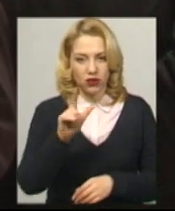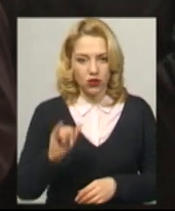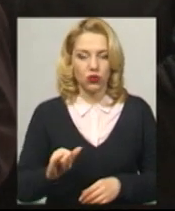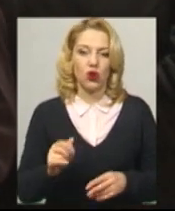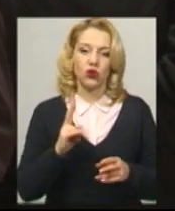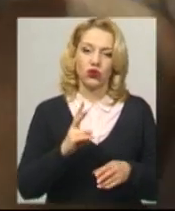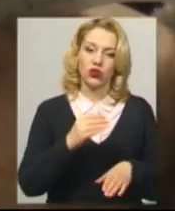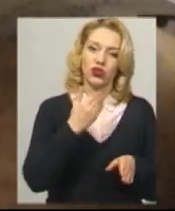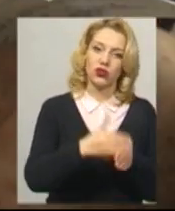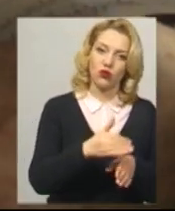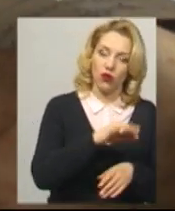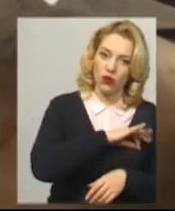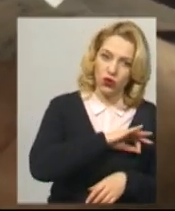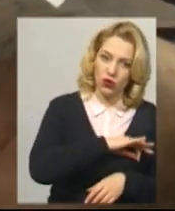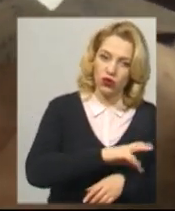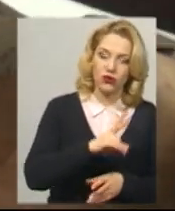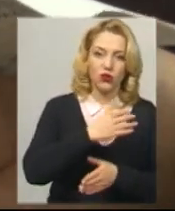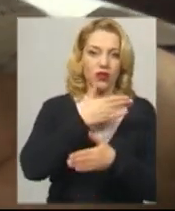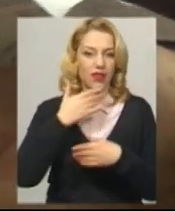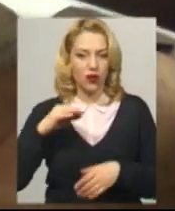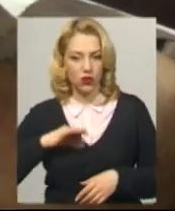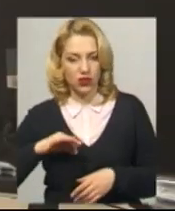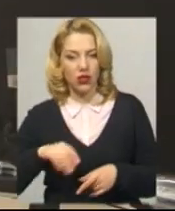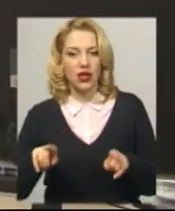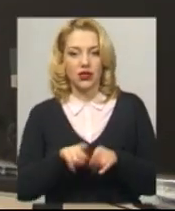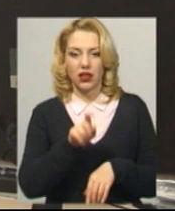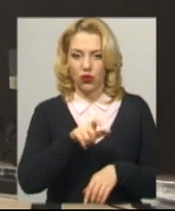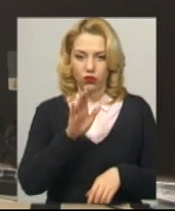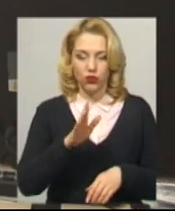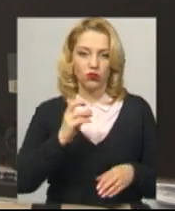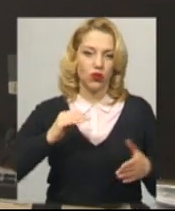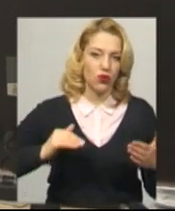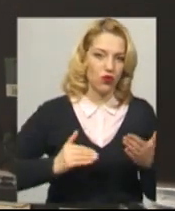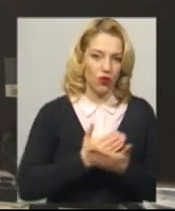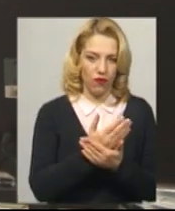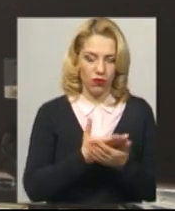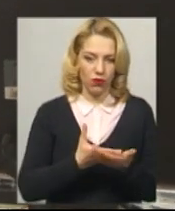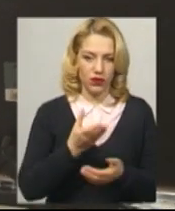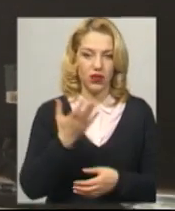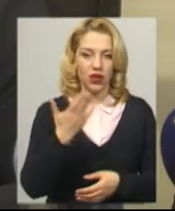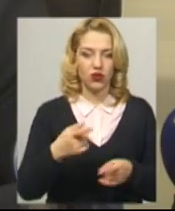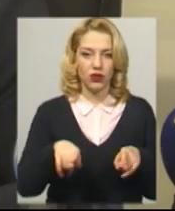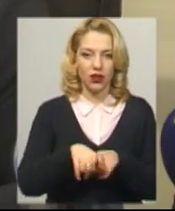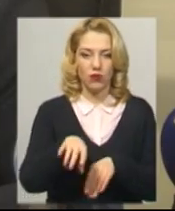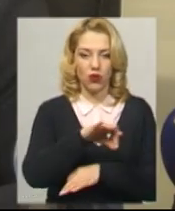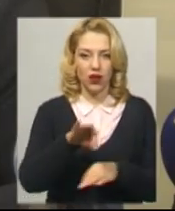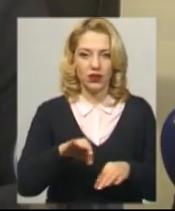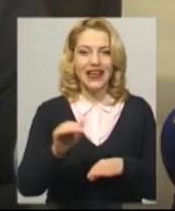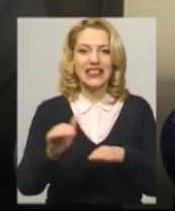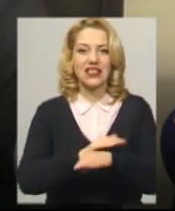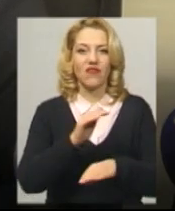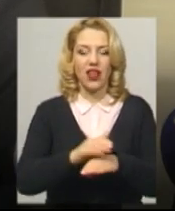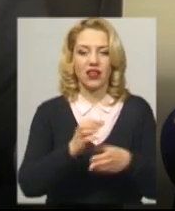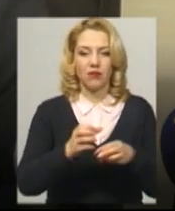й не користувався. Такі споживачі з березня платитимуть по-новому, якщо проєкт відповідної постанови схвалить уряд України. Там, де є